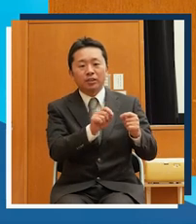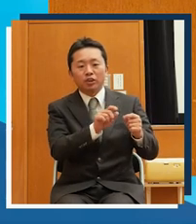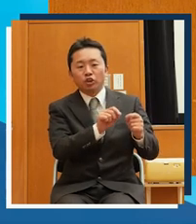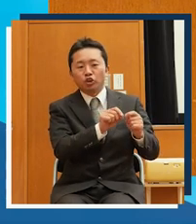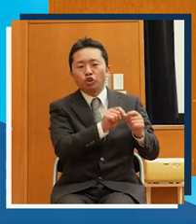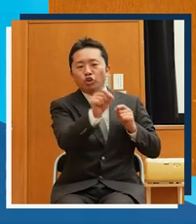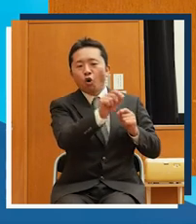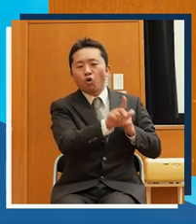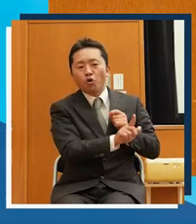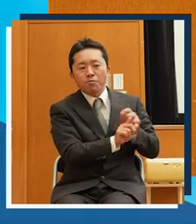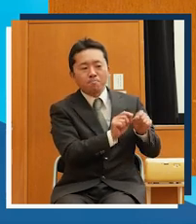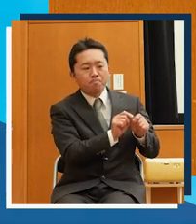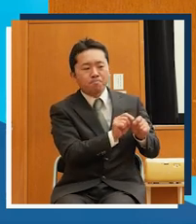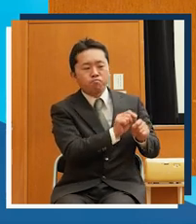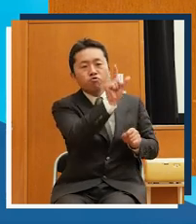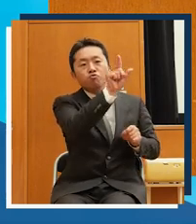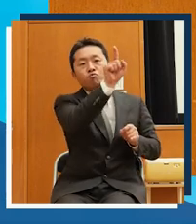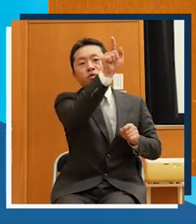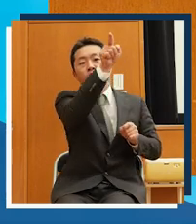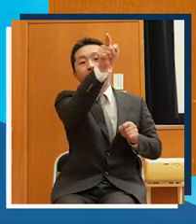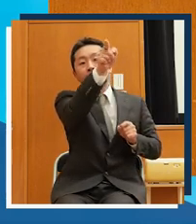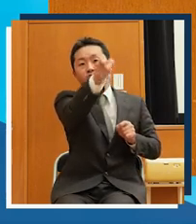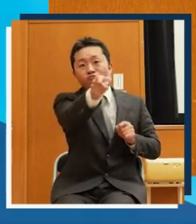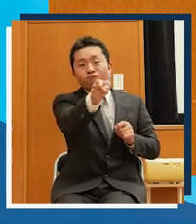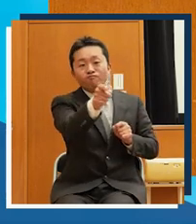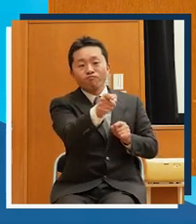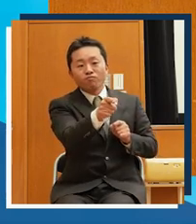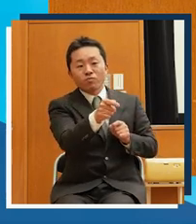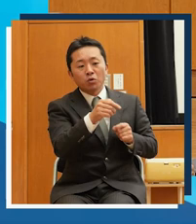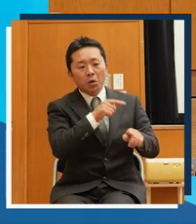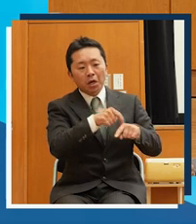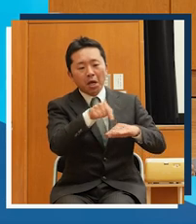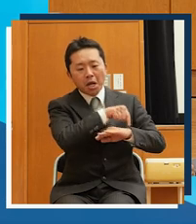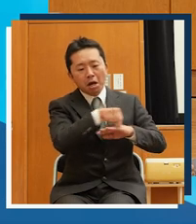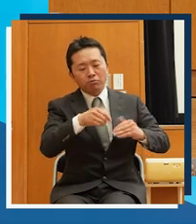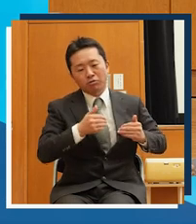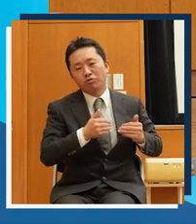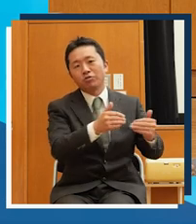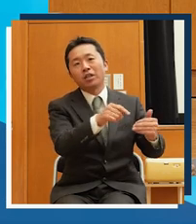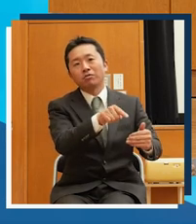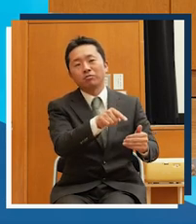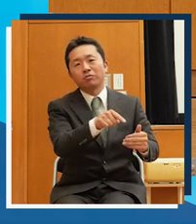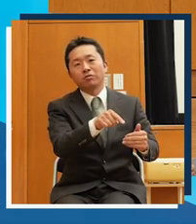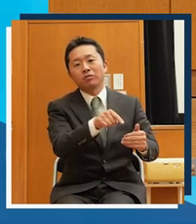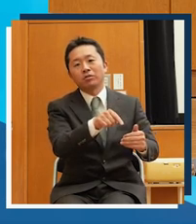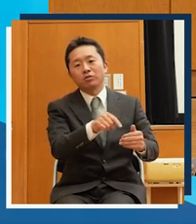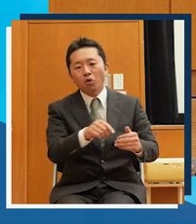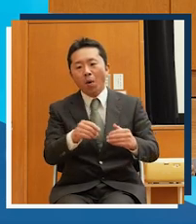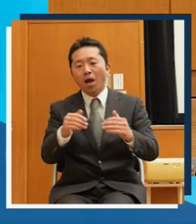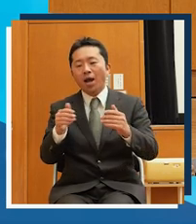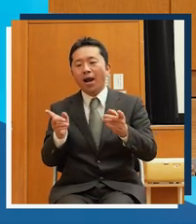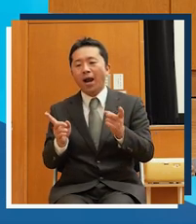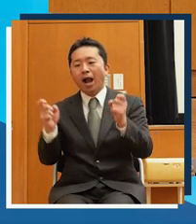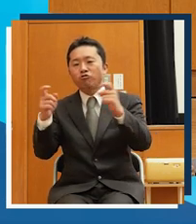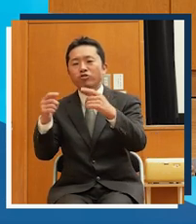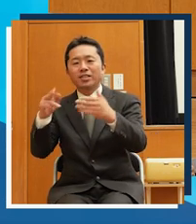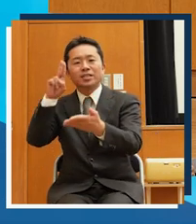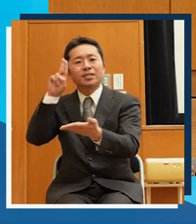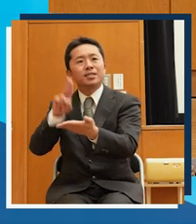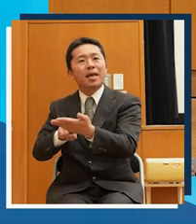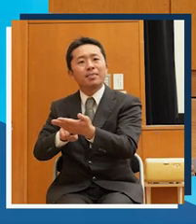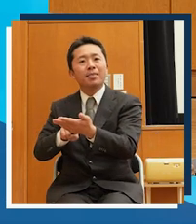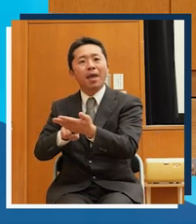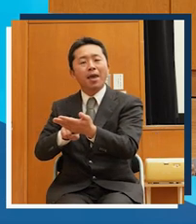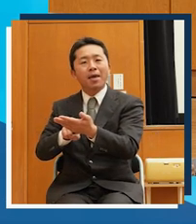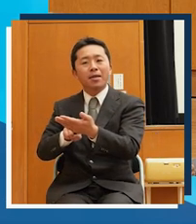射程ミサイルを配備するという計画がどんどん進められようとしてるんです単なる閣議決定でこういうことが決められたら国会は